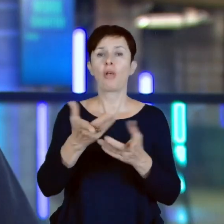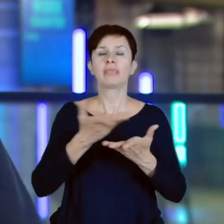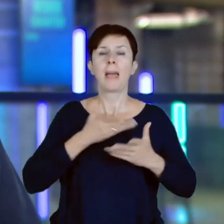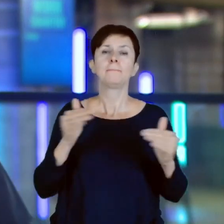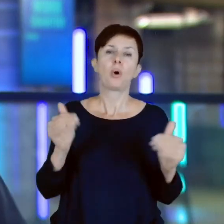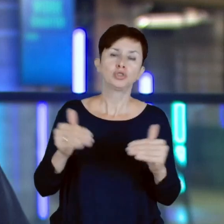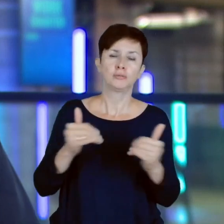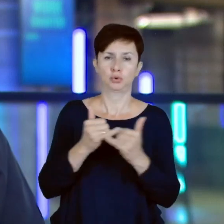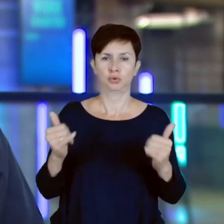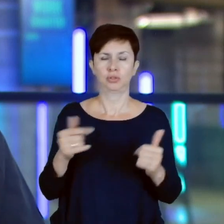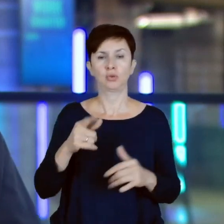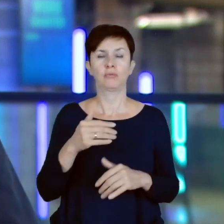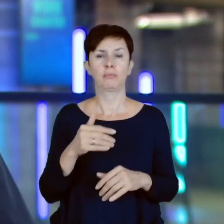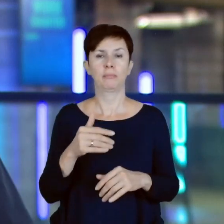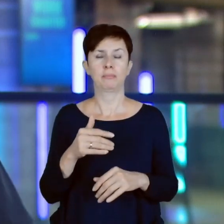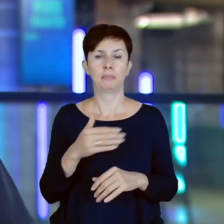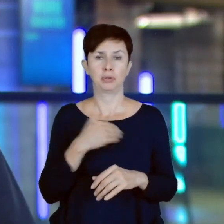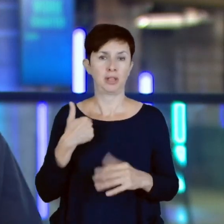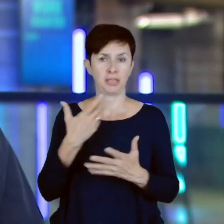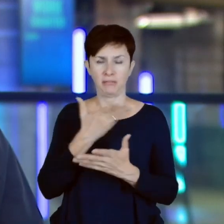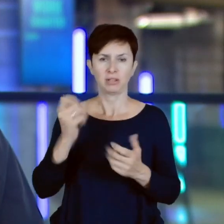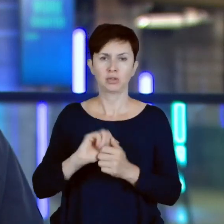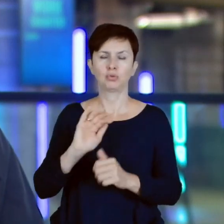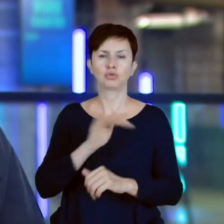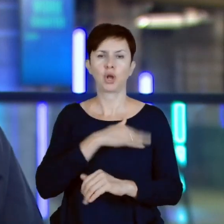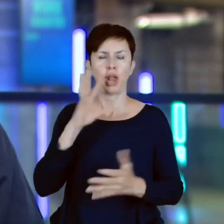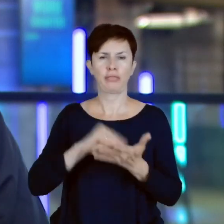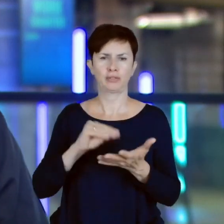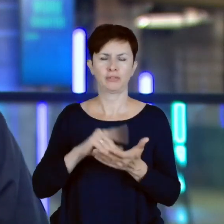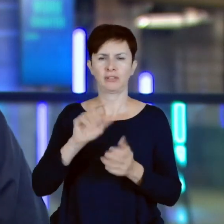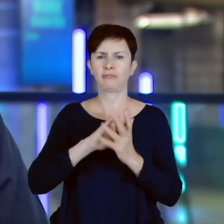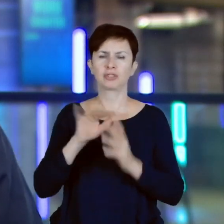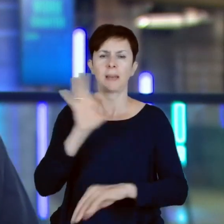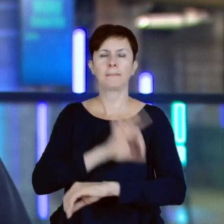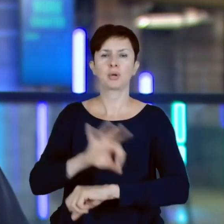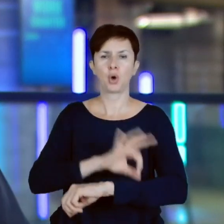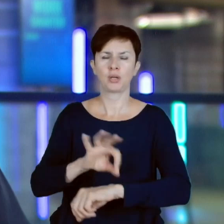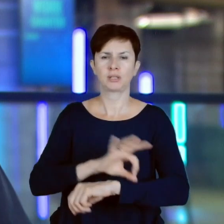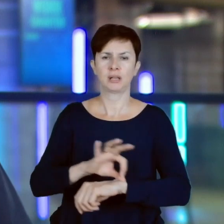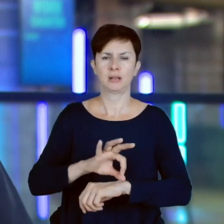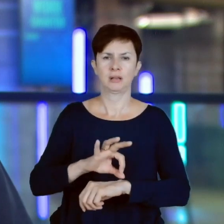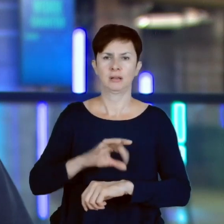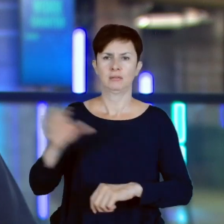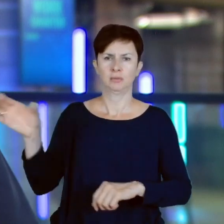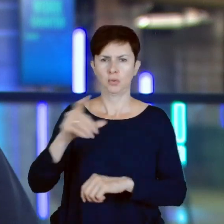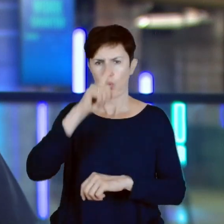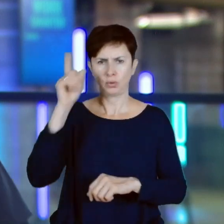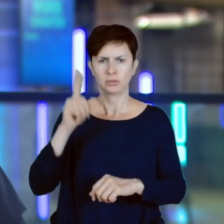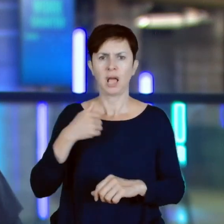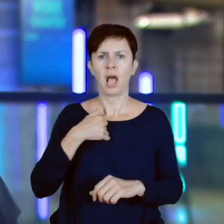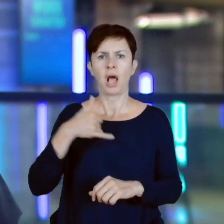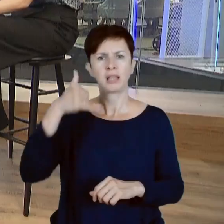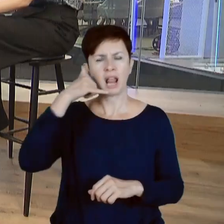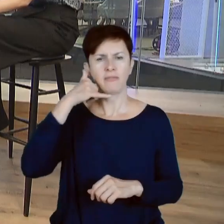uważam, w Polsce, nie wiem, czy masz z tym do czynienia, szkolne doświadczenia, są wszystkie projekty, w których się sadza ludzi i mówi, co my zrobimy z komórkami w szkole.